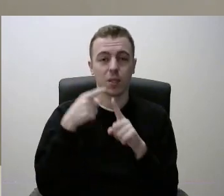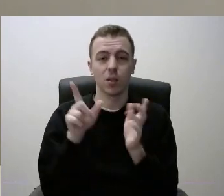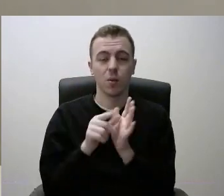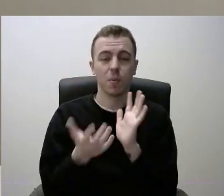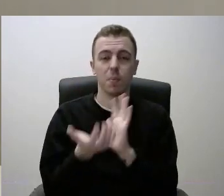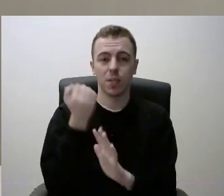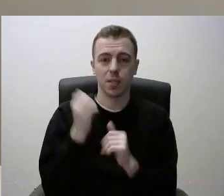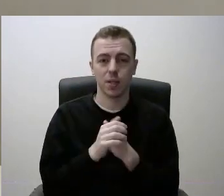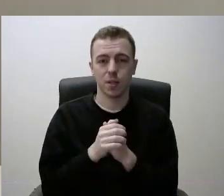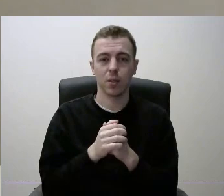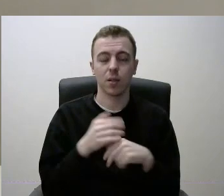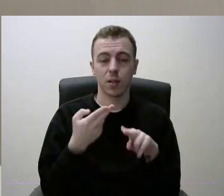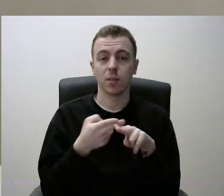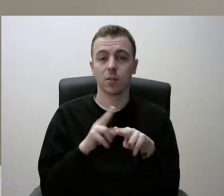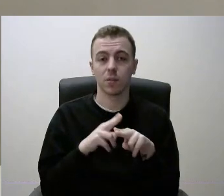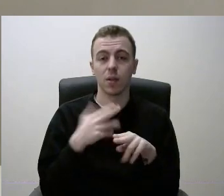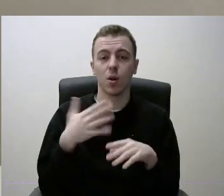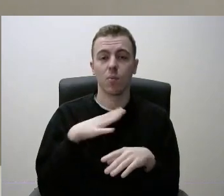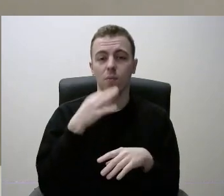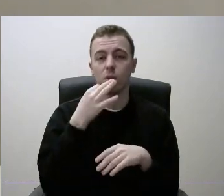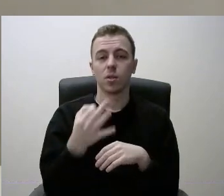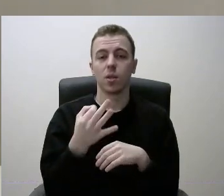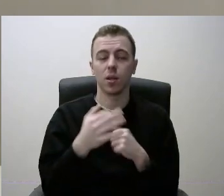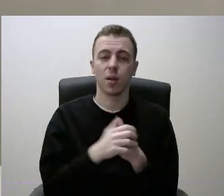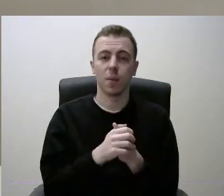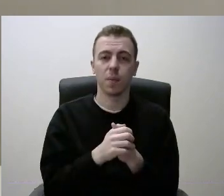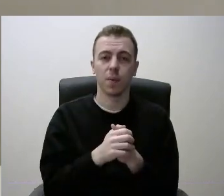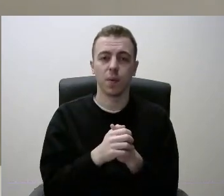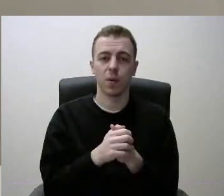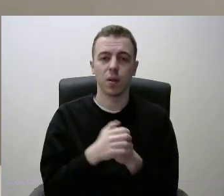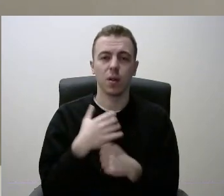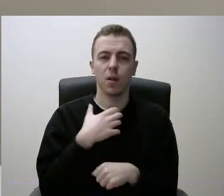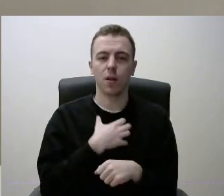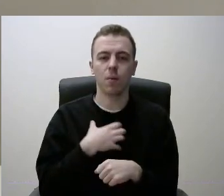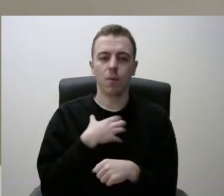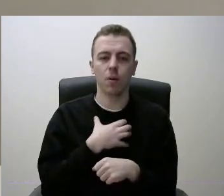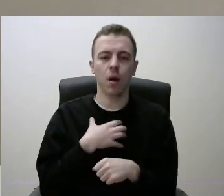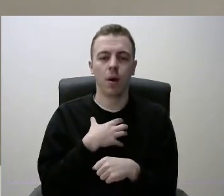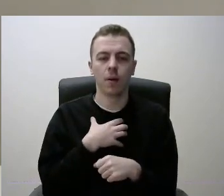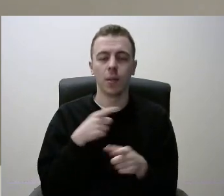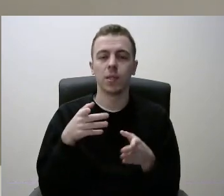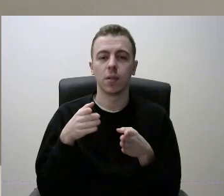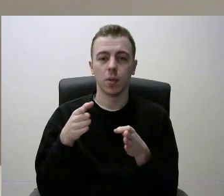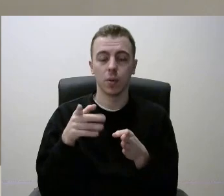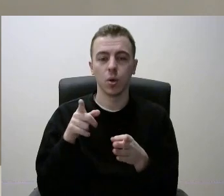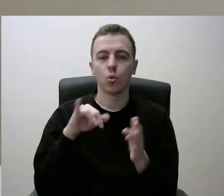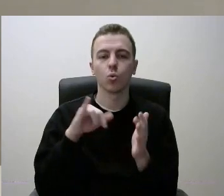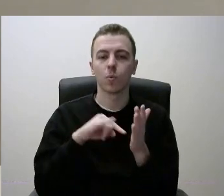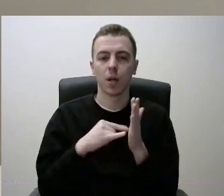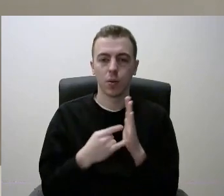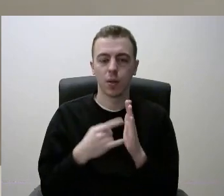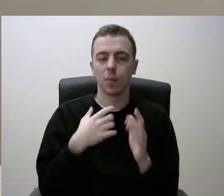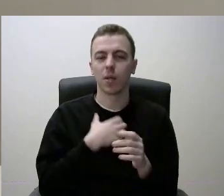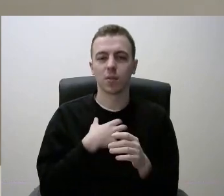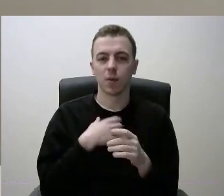tam, kad kaip ir paminėjo, ar ne, labai svarbu tai ta kryptis, kurią tu nusimatai. Labai svarbu užtikrinti,